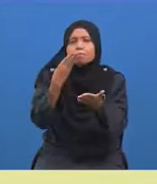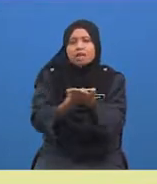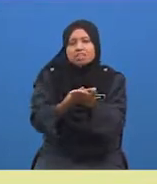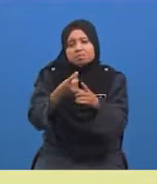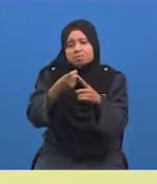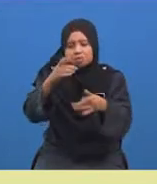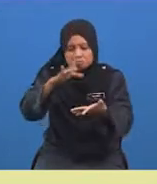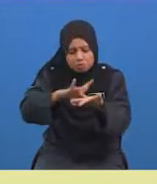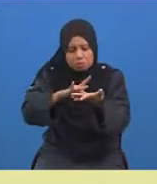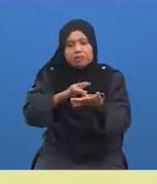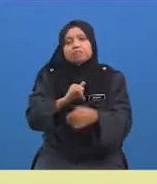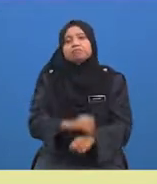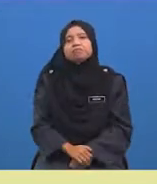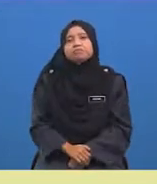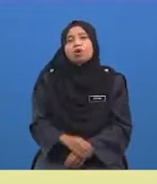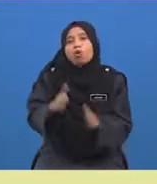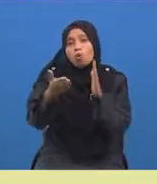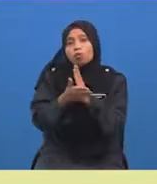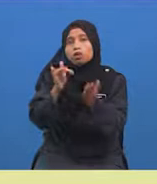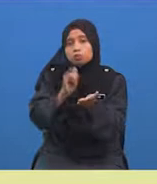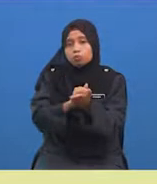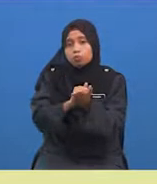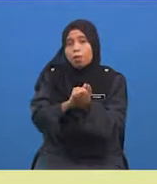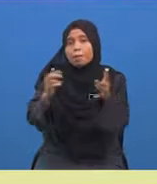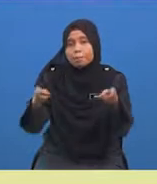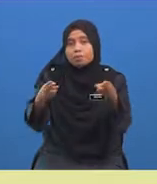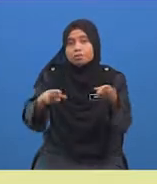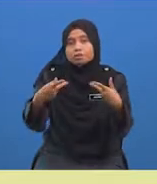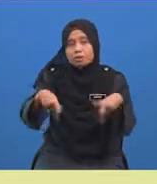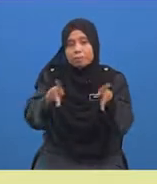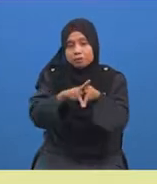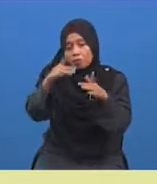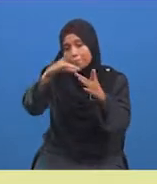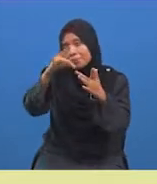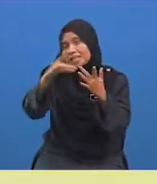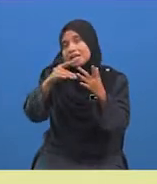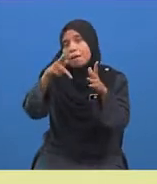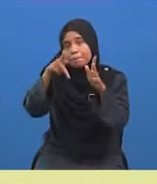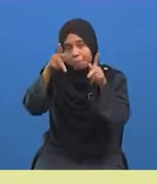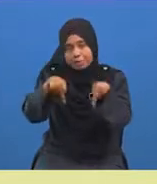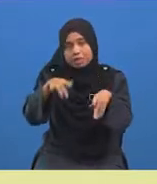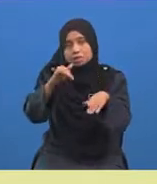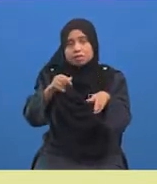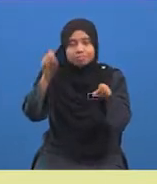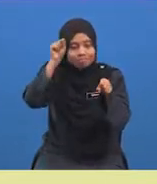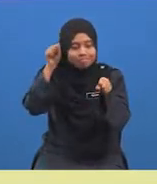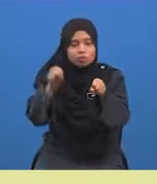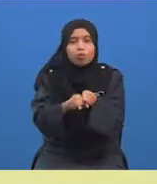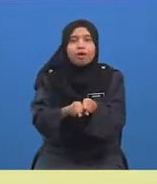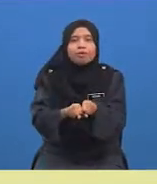mengubatinya. Oleh itu, pihak pengurusan perlu memilih pekerja yang sesuai.